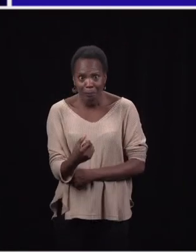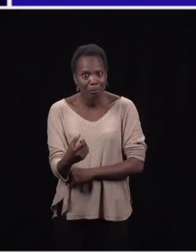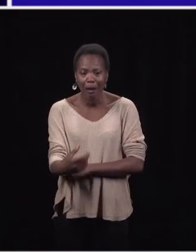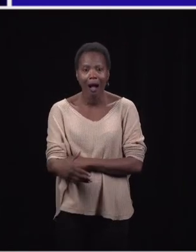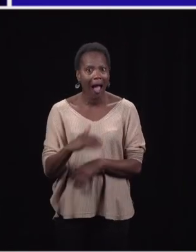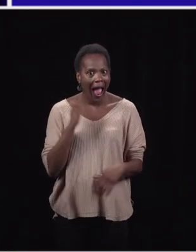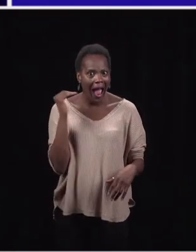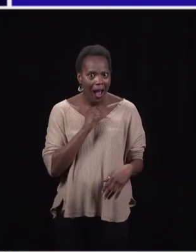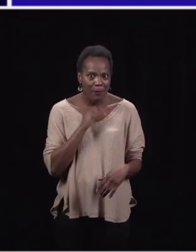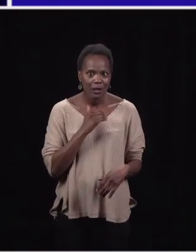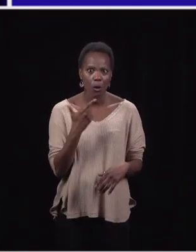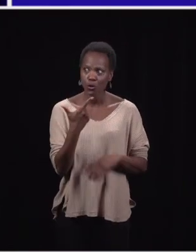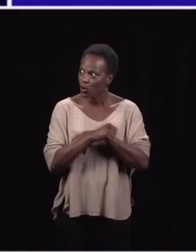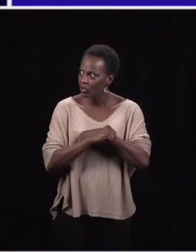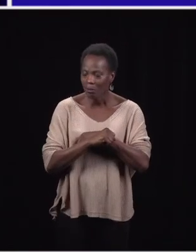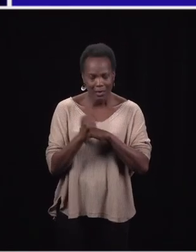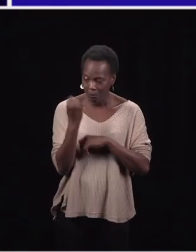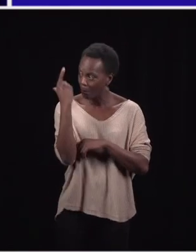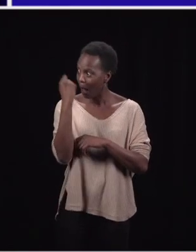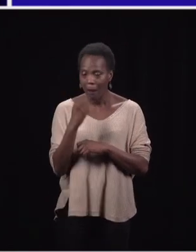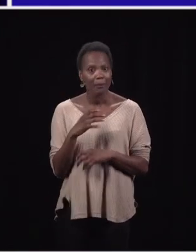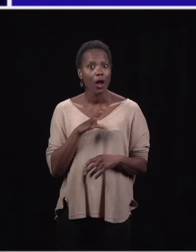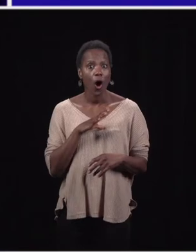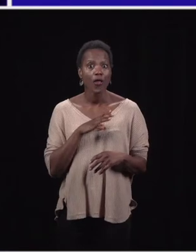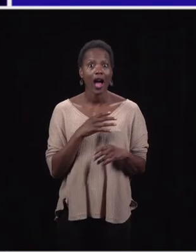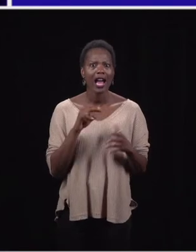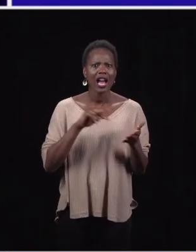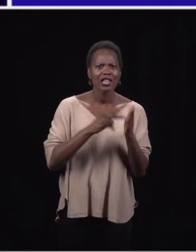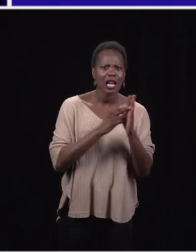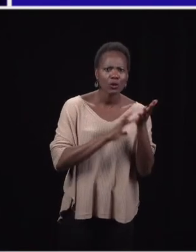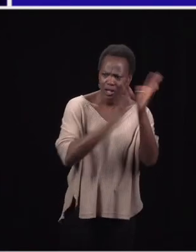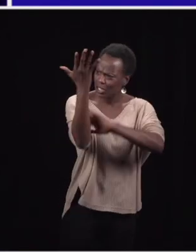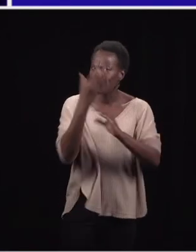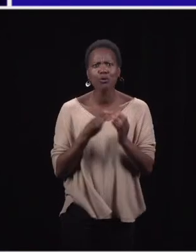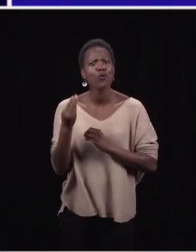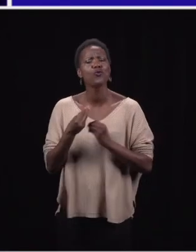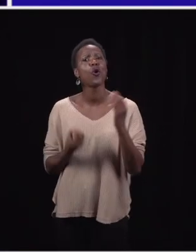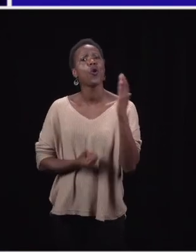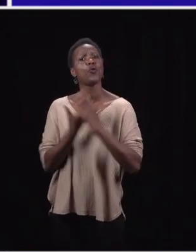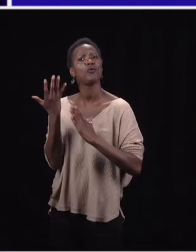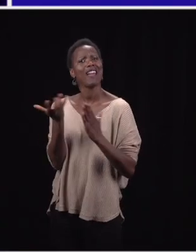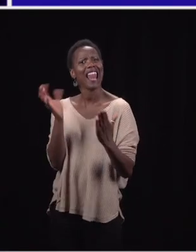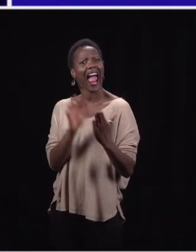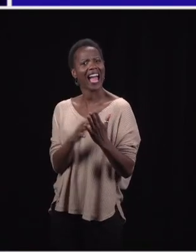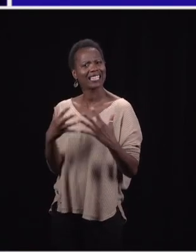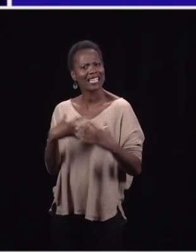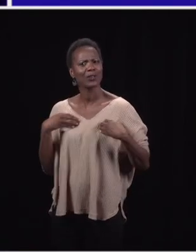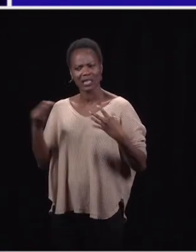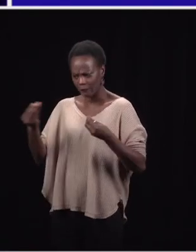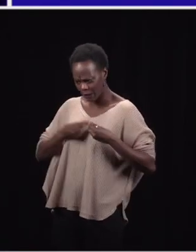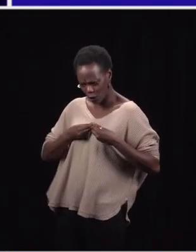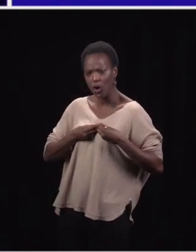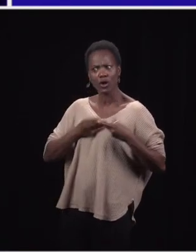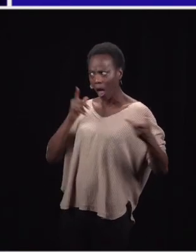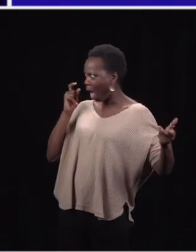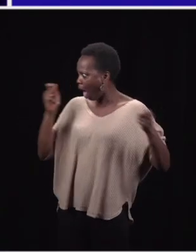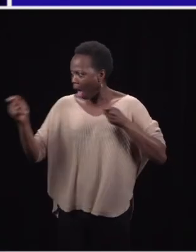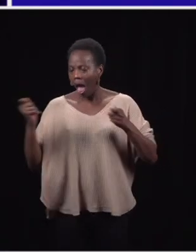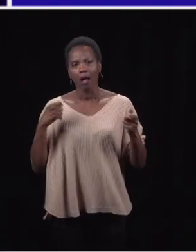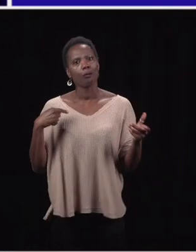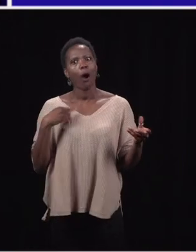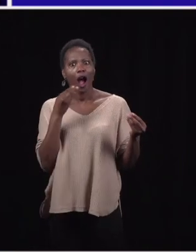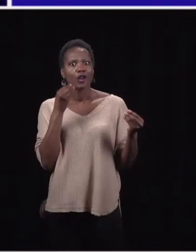il y a une nouvelle technologie un nouvel article scientifique qui va venir vraiment changer la donne et moi ça me plaisait d'étudier